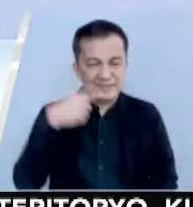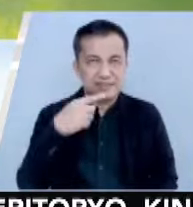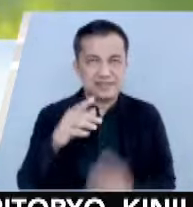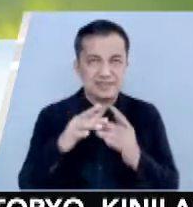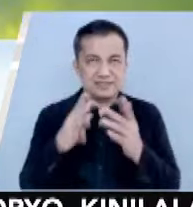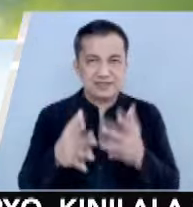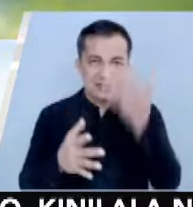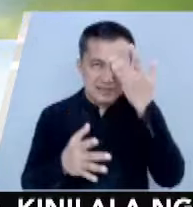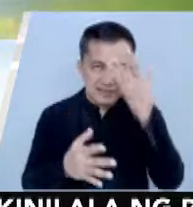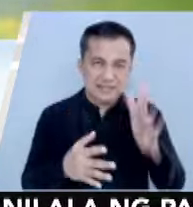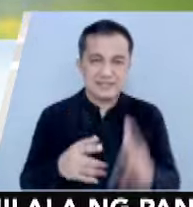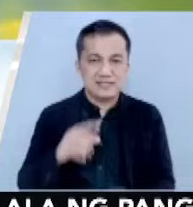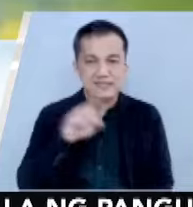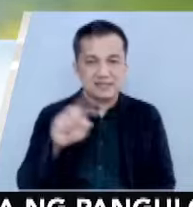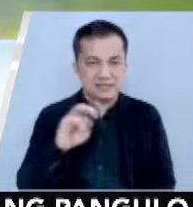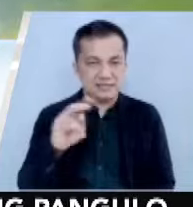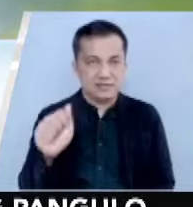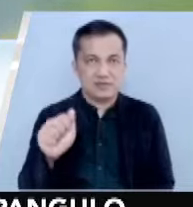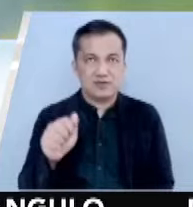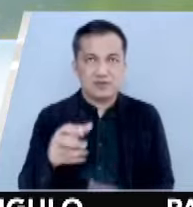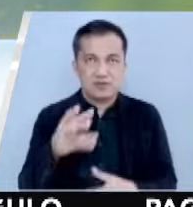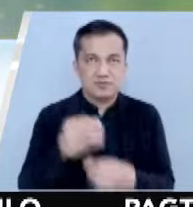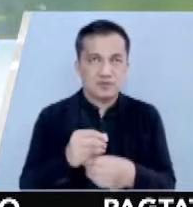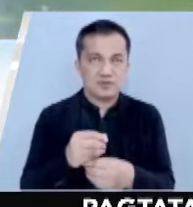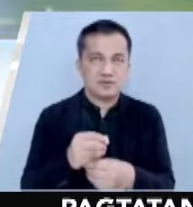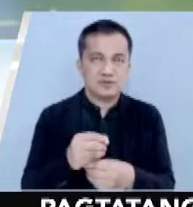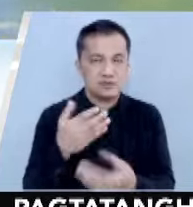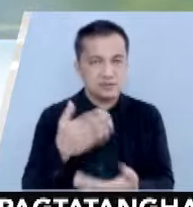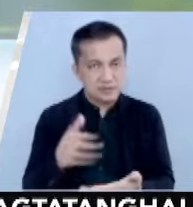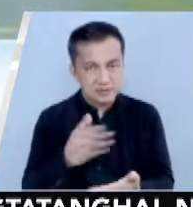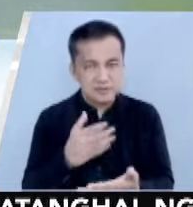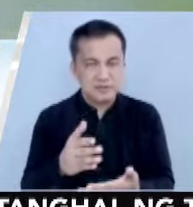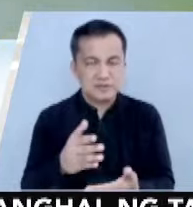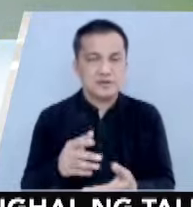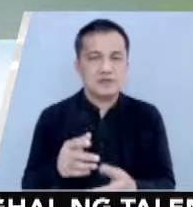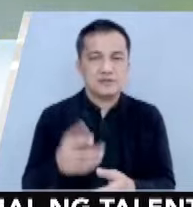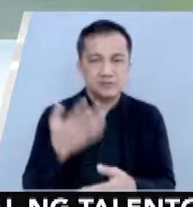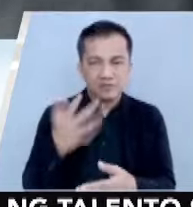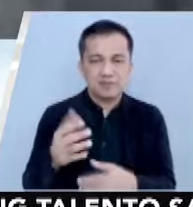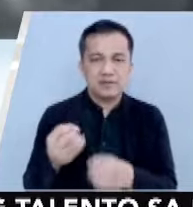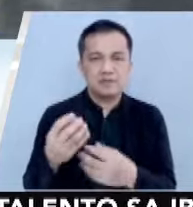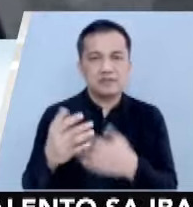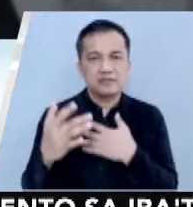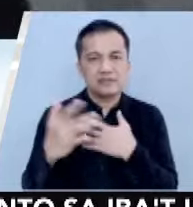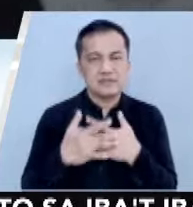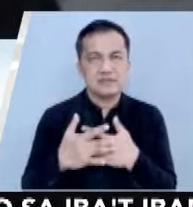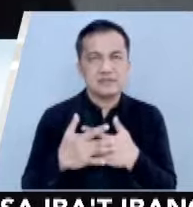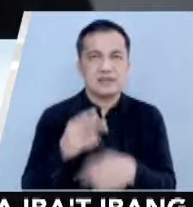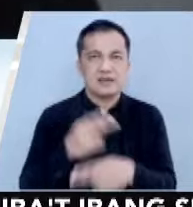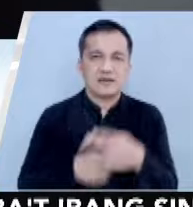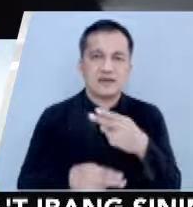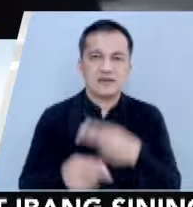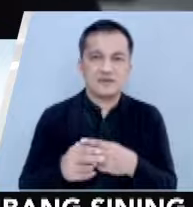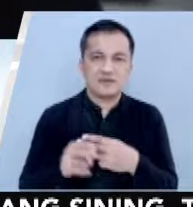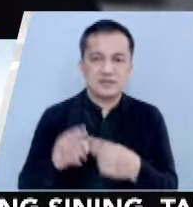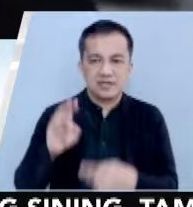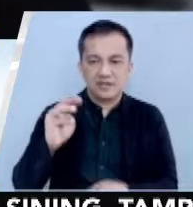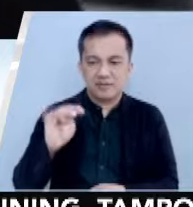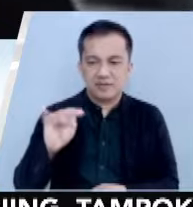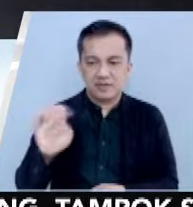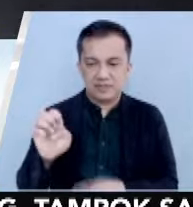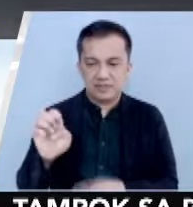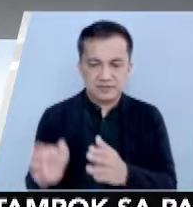Pero bukod sa soulful performance ni Zia, marami rin ang na-touch sa pagiging hands-on ni Marian mula rehearsals hanggang